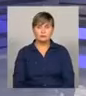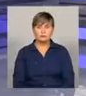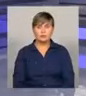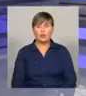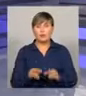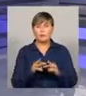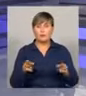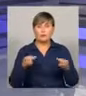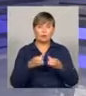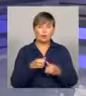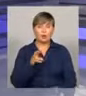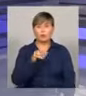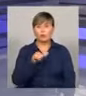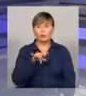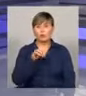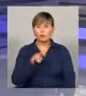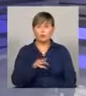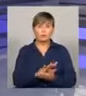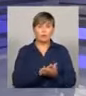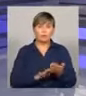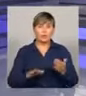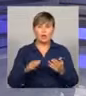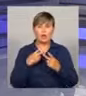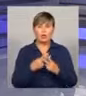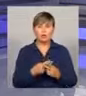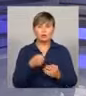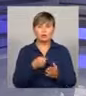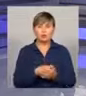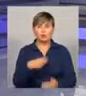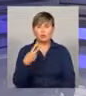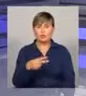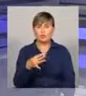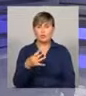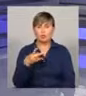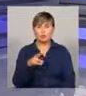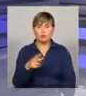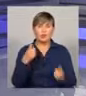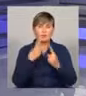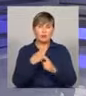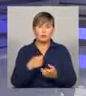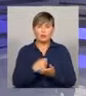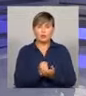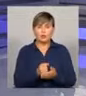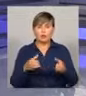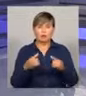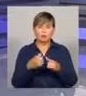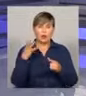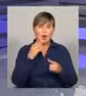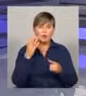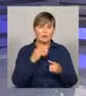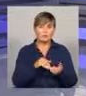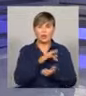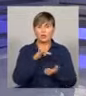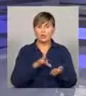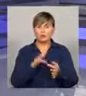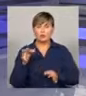Экс-министру обороны Мурату Бектанову продлили арест до 20 июня. Информацию подтвердили в пресс-службе Алматинского